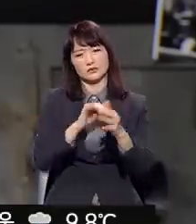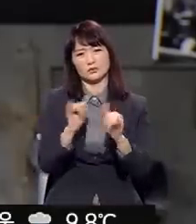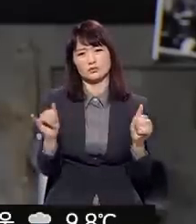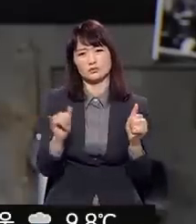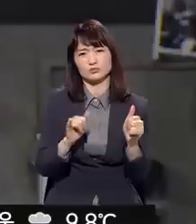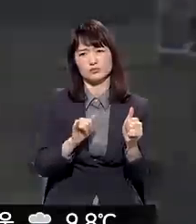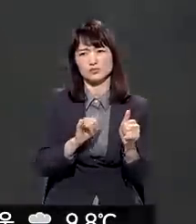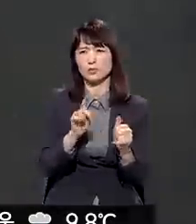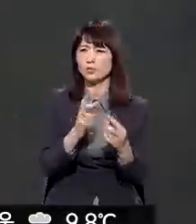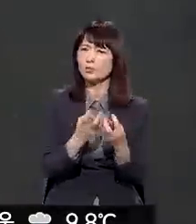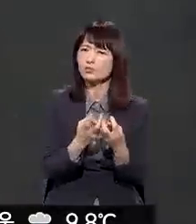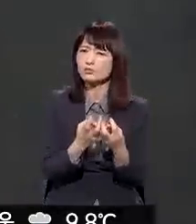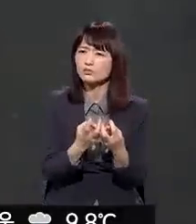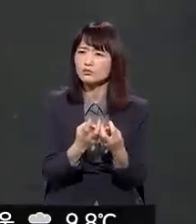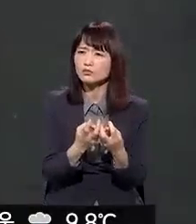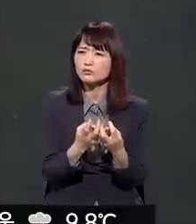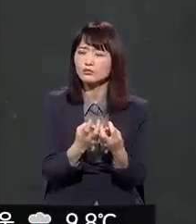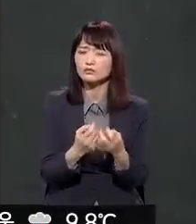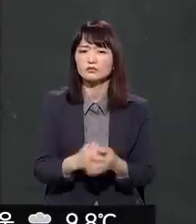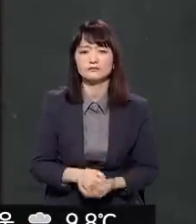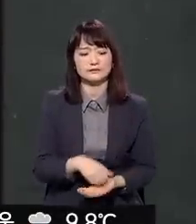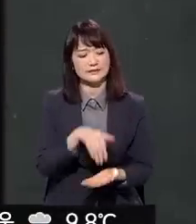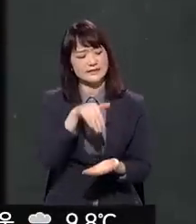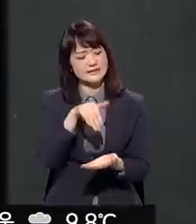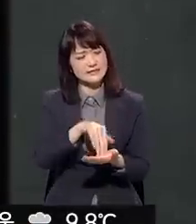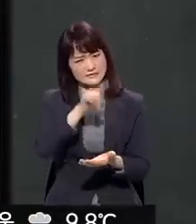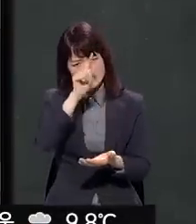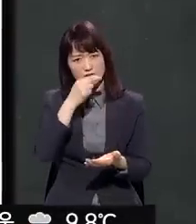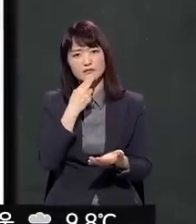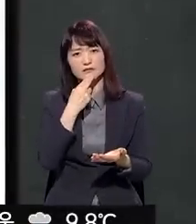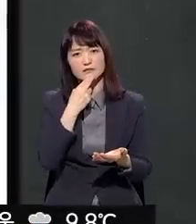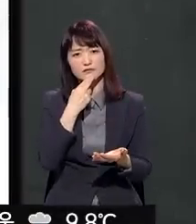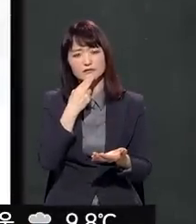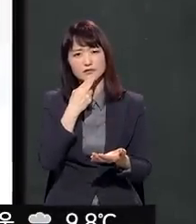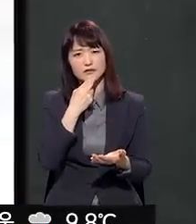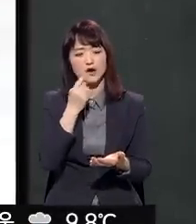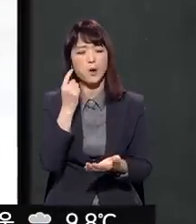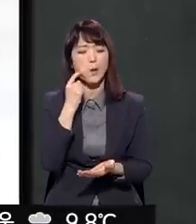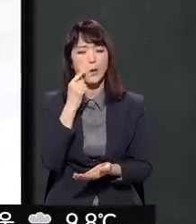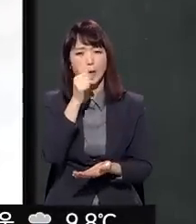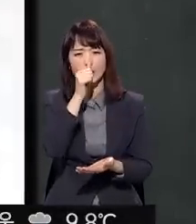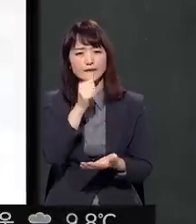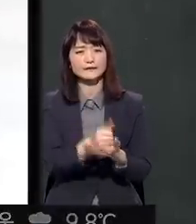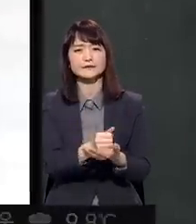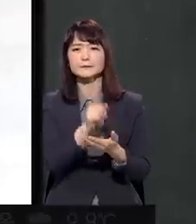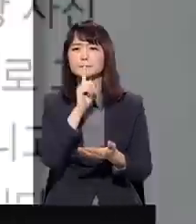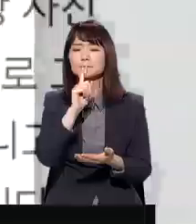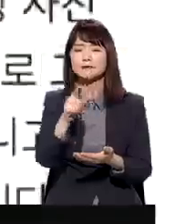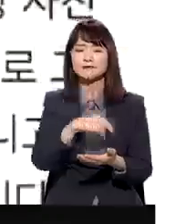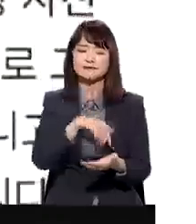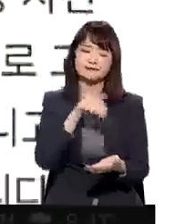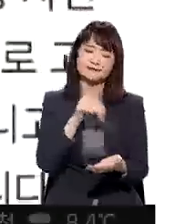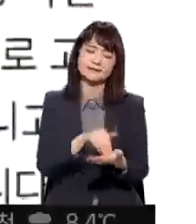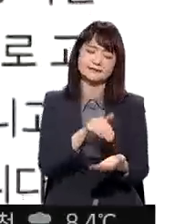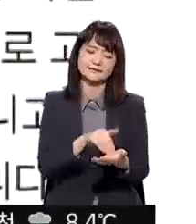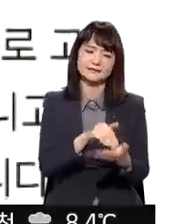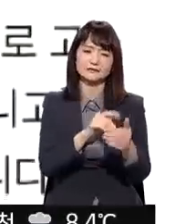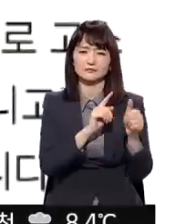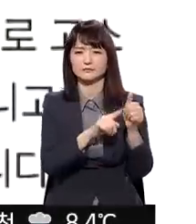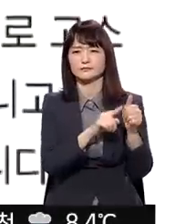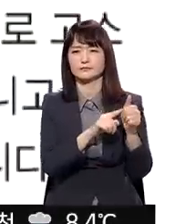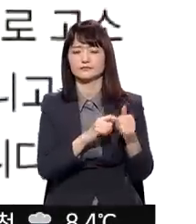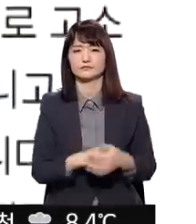하나 어떻게 할 수 있지? 또 그리고 반성의 기미가 하나도 없이 무고죄를 논하더니 한심하다는 얘기인데 제가 보기에도